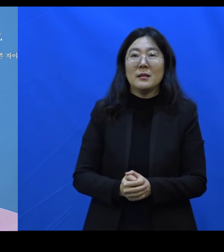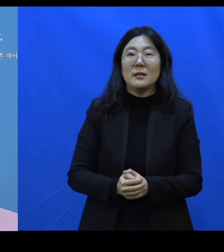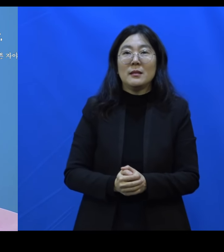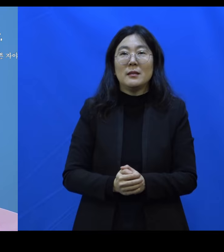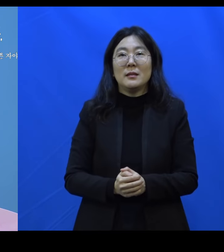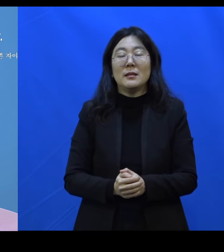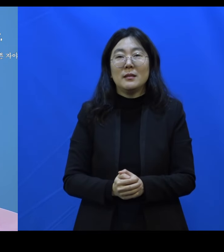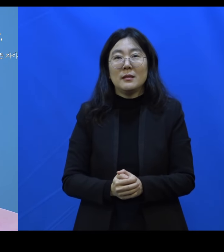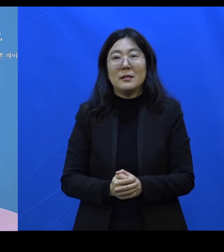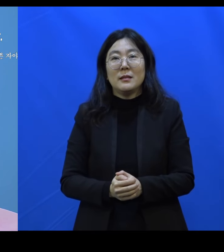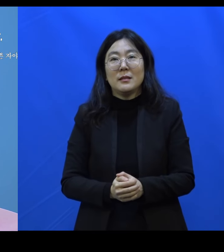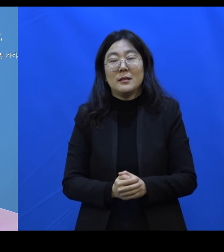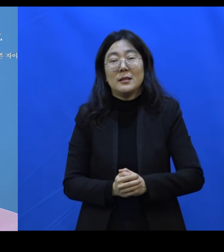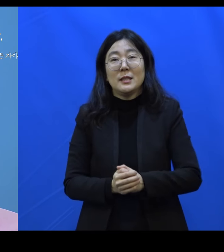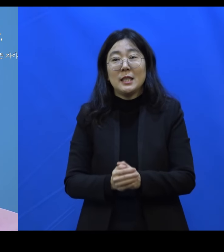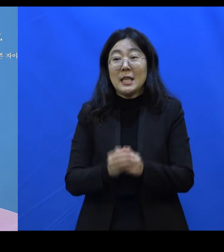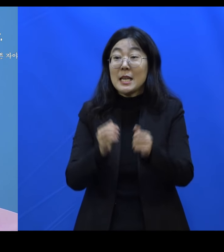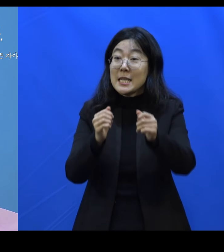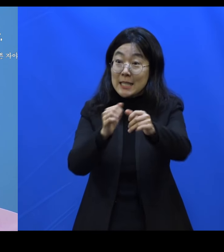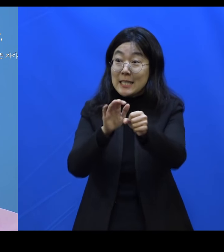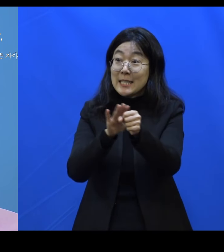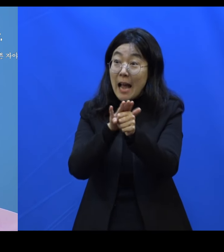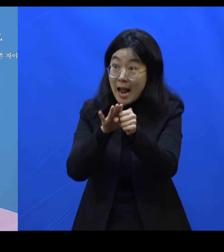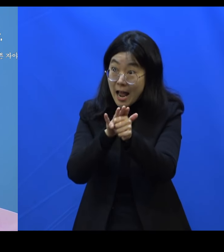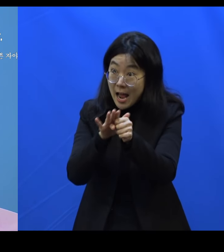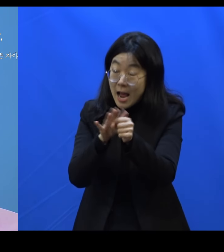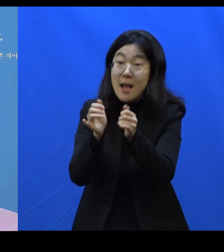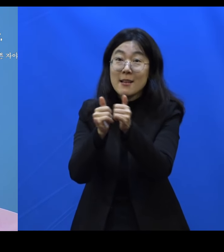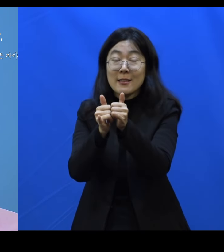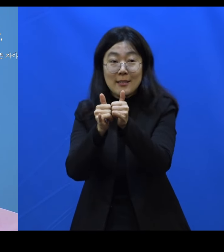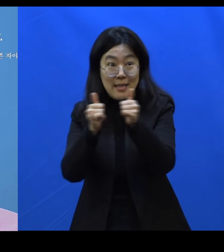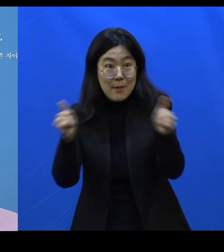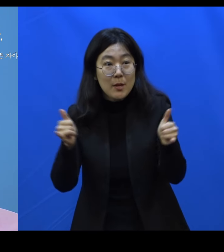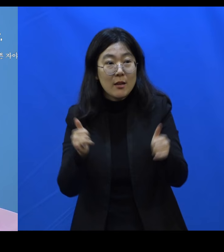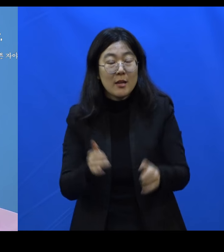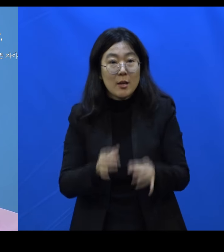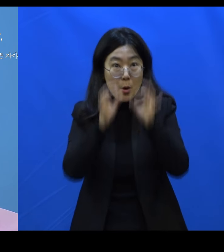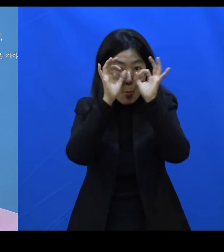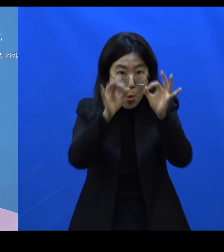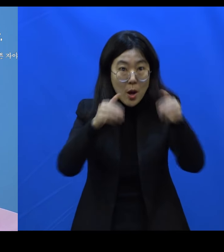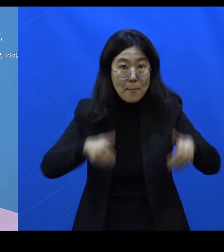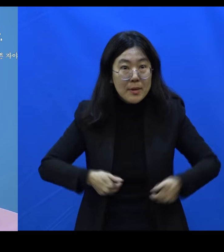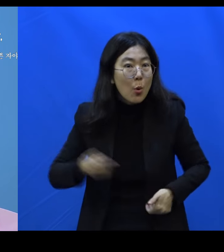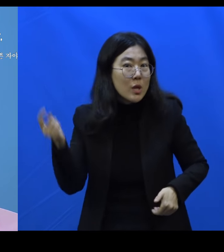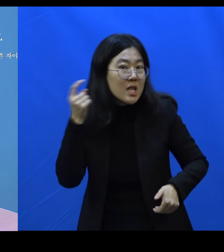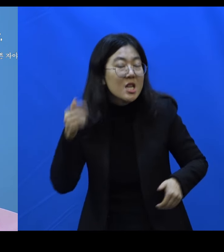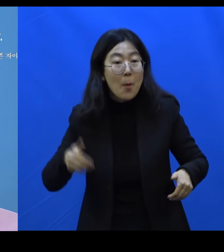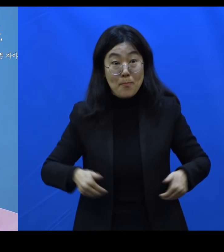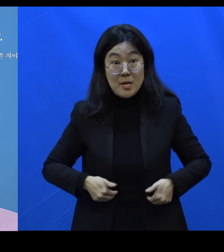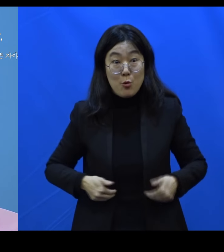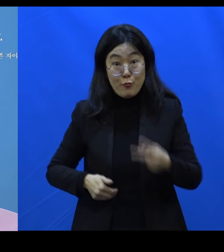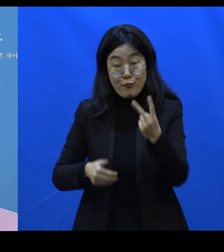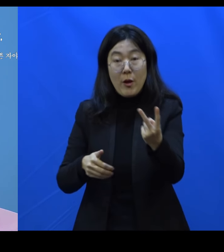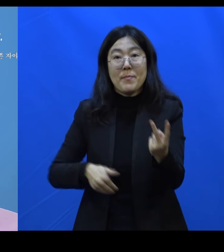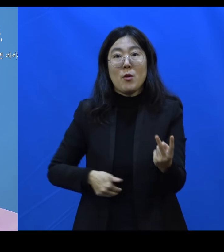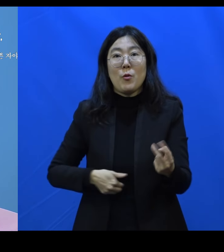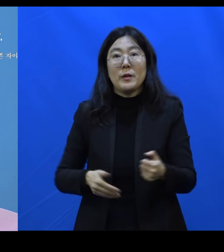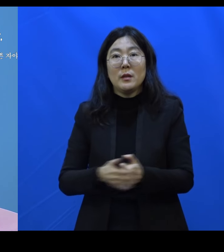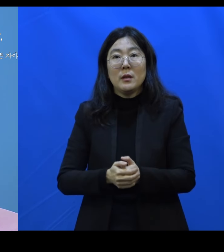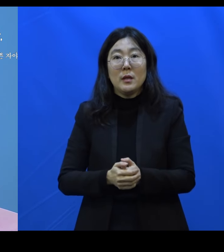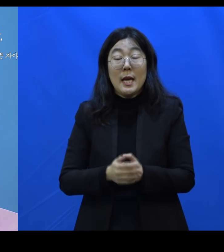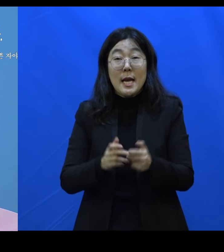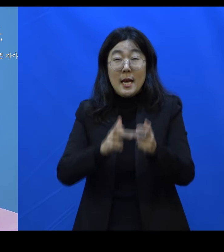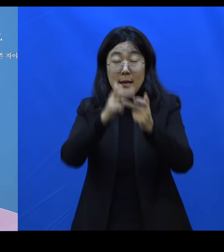자, 사랑하는 이에 대한 청각도 필요하고 시각도 필요해요. 보니까 보라, 그가 산에서 달리고 작은 산을